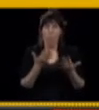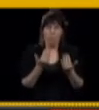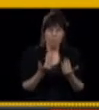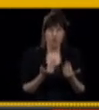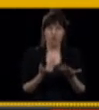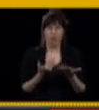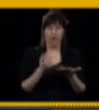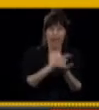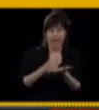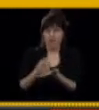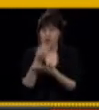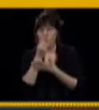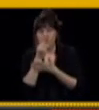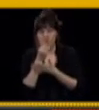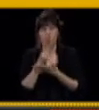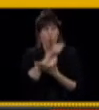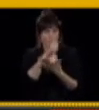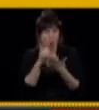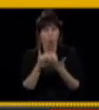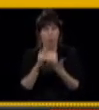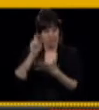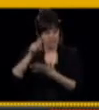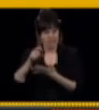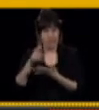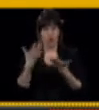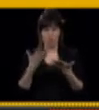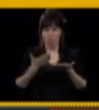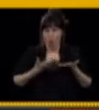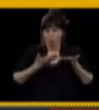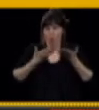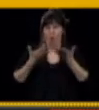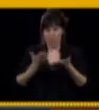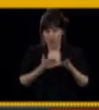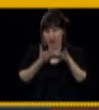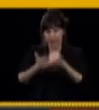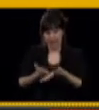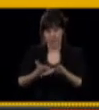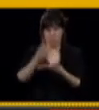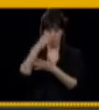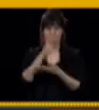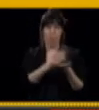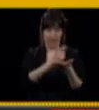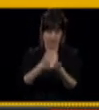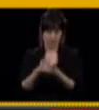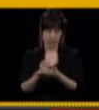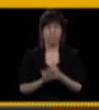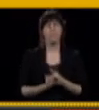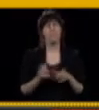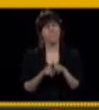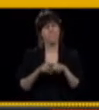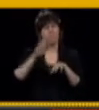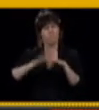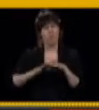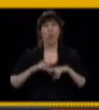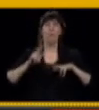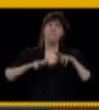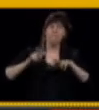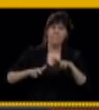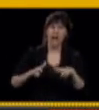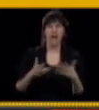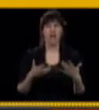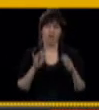des services essentiels maintenant les marches les fameuses marches ou qui fait plus beau